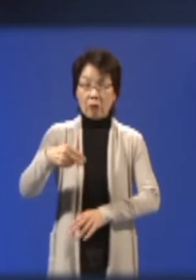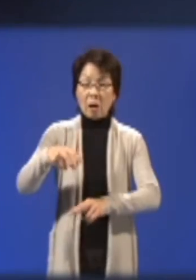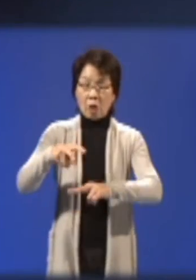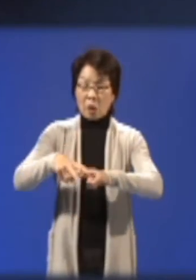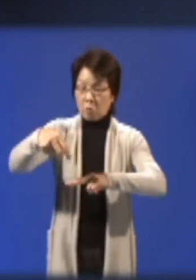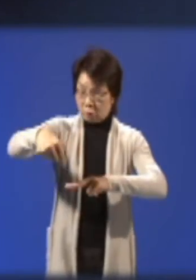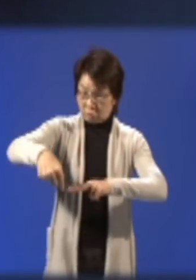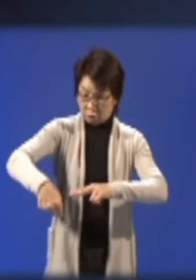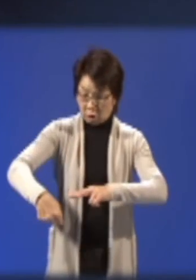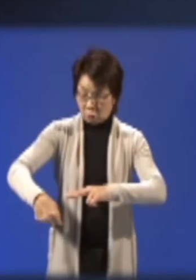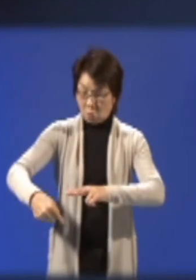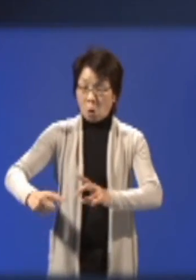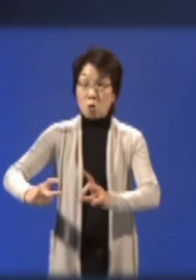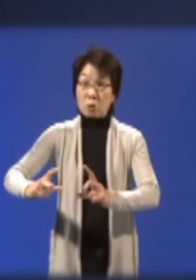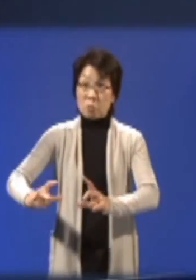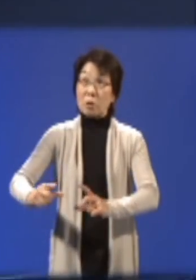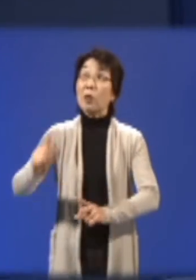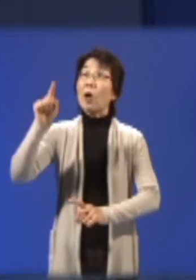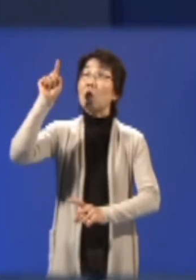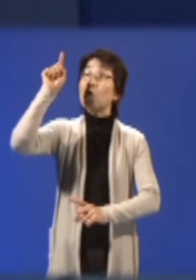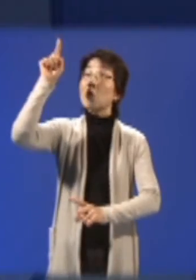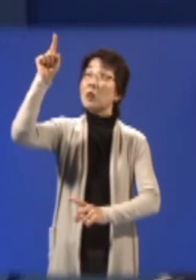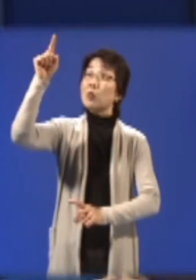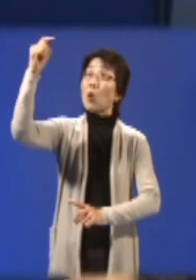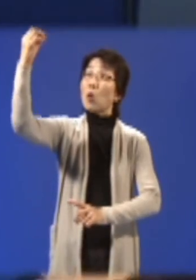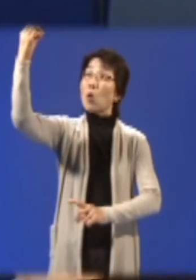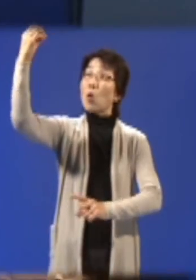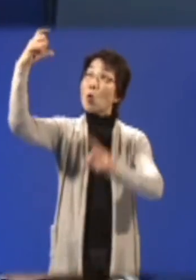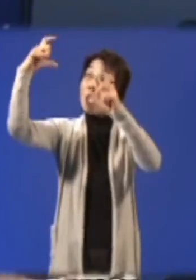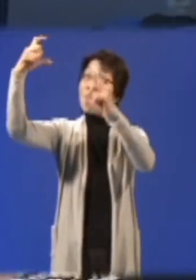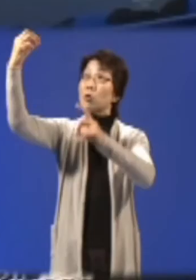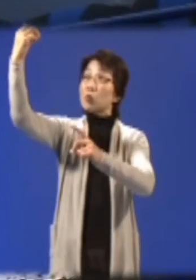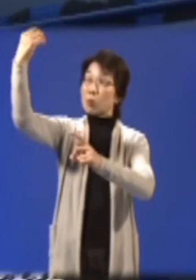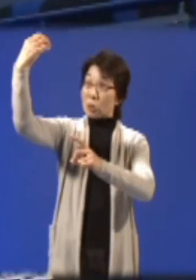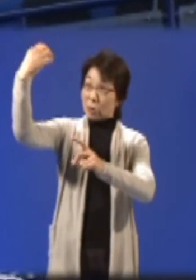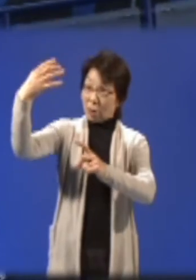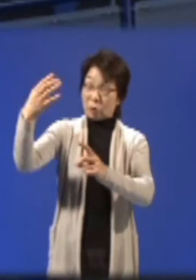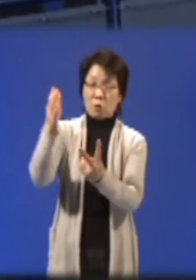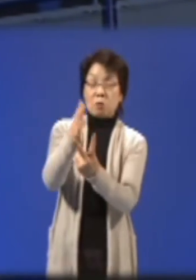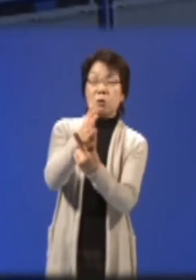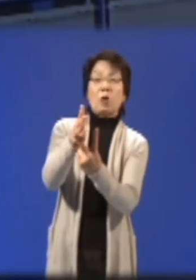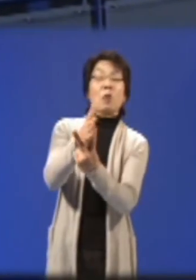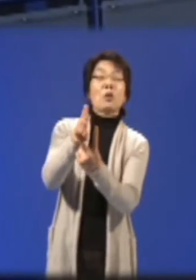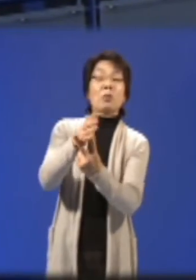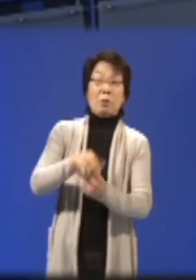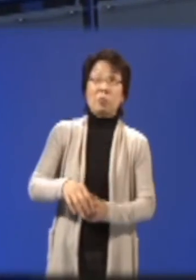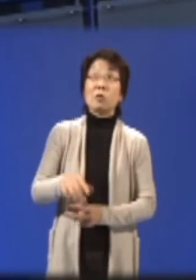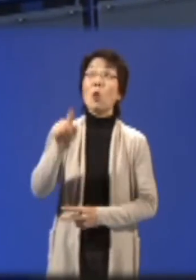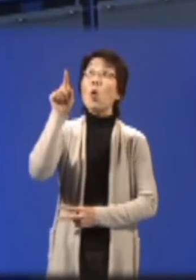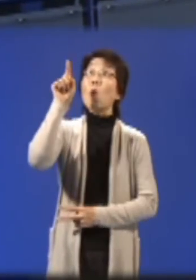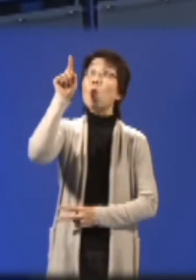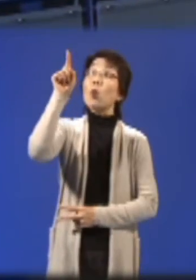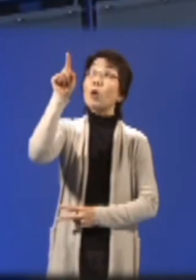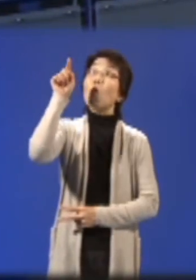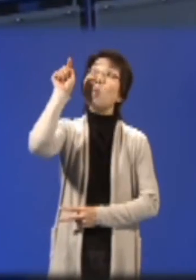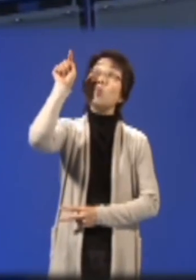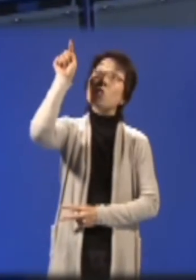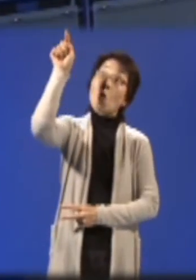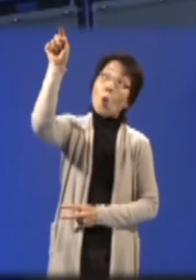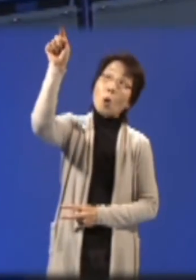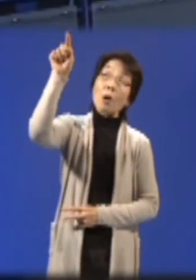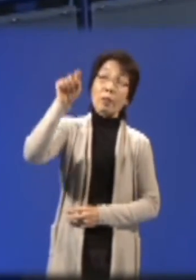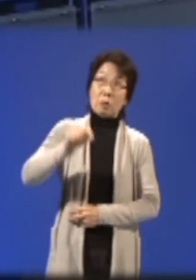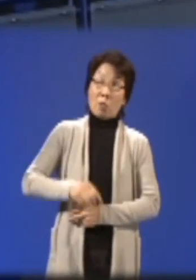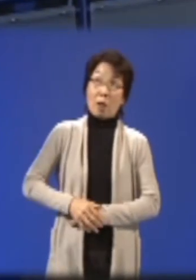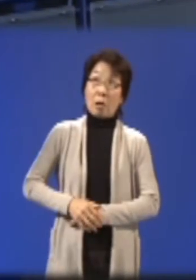ーと天井のスピーカーと使い分けをしています。上の方を見てください。 はい、 あの上の向こう側に